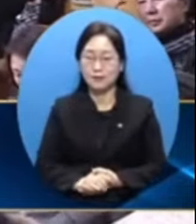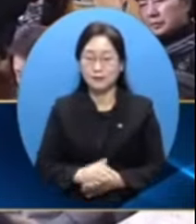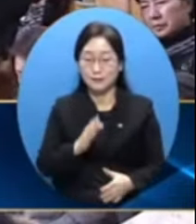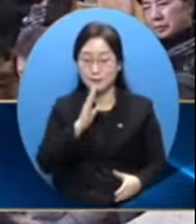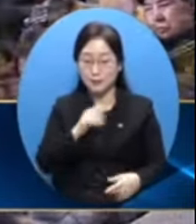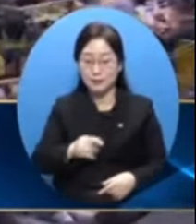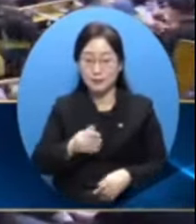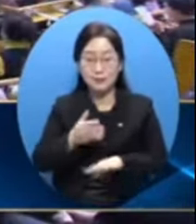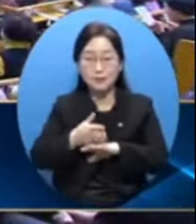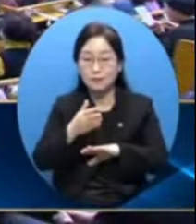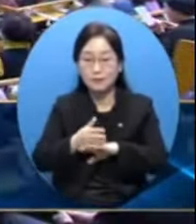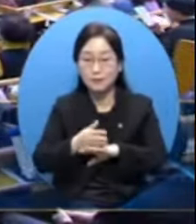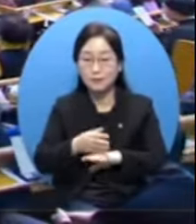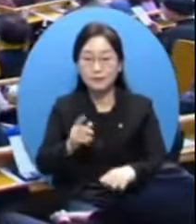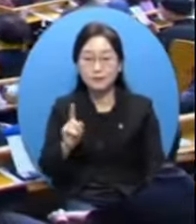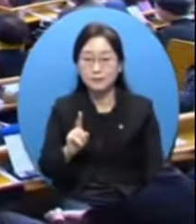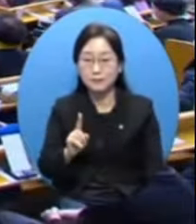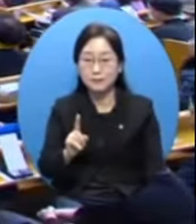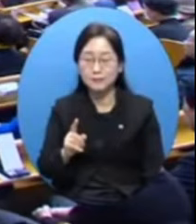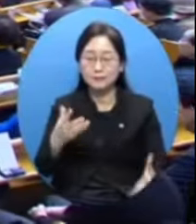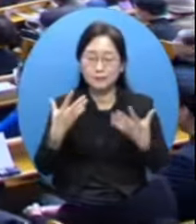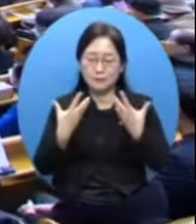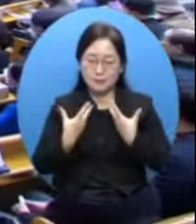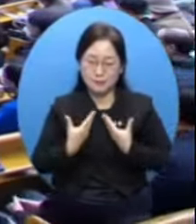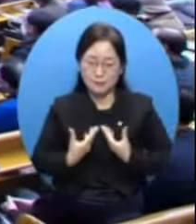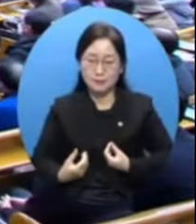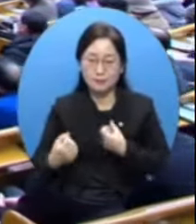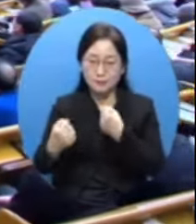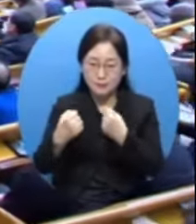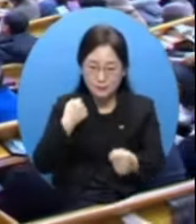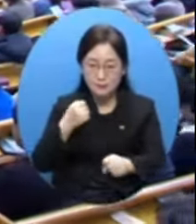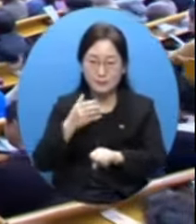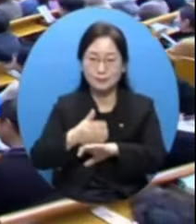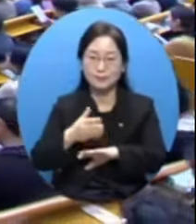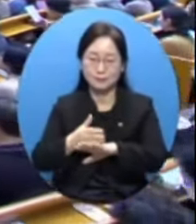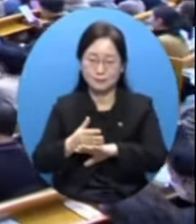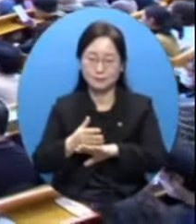진정한 감사는 절망 중에 드리는 감사입니다.